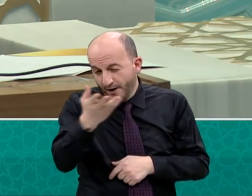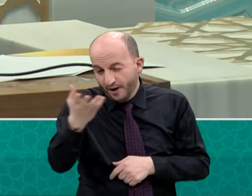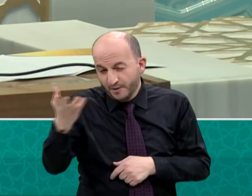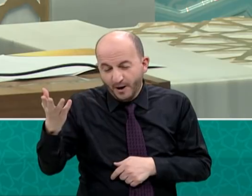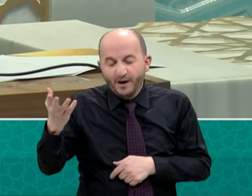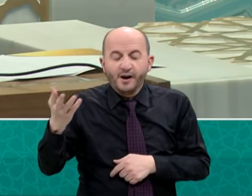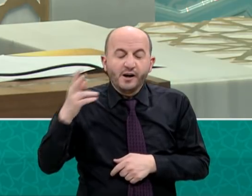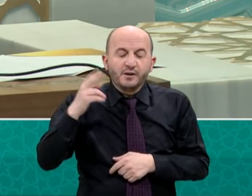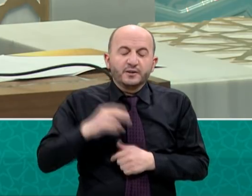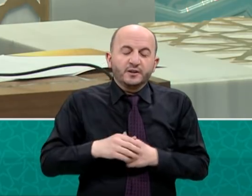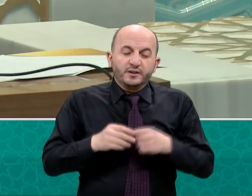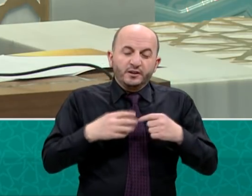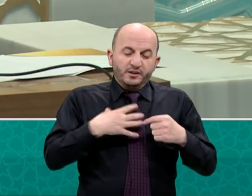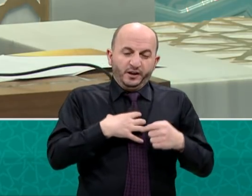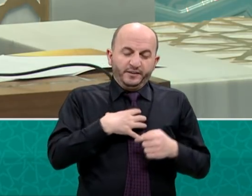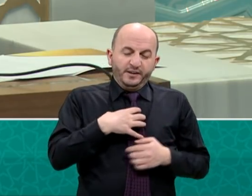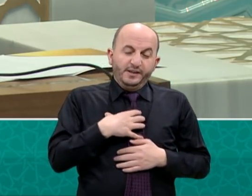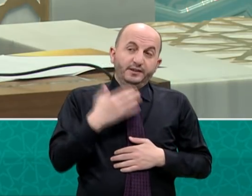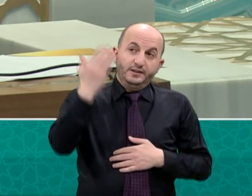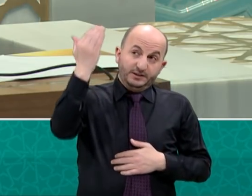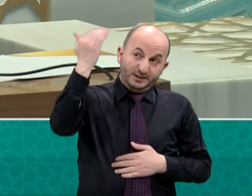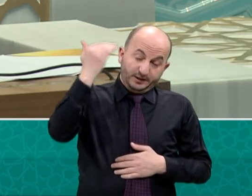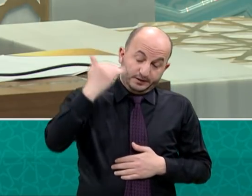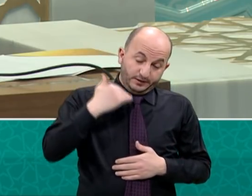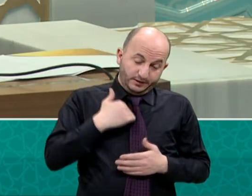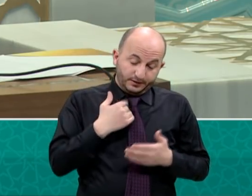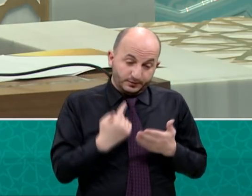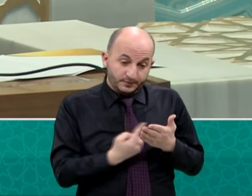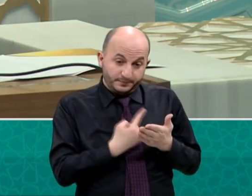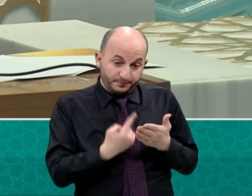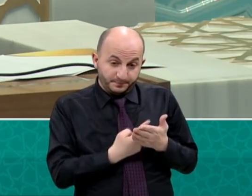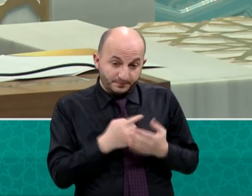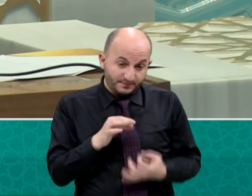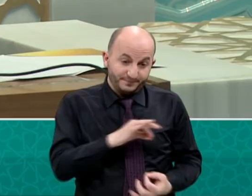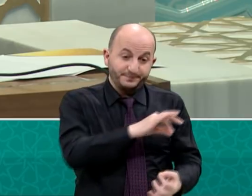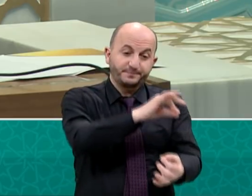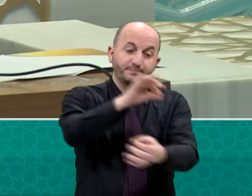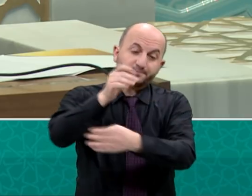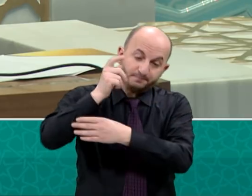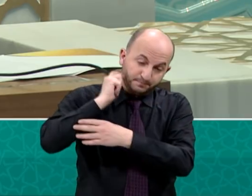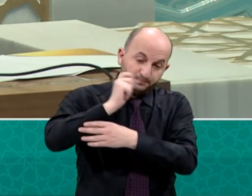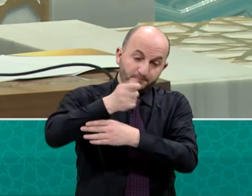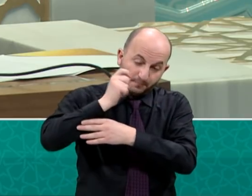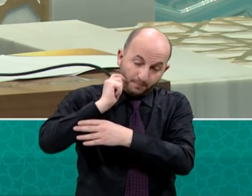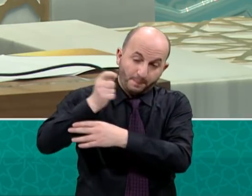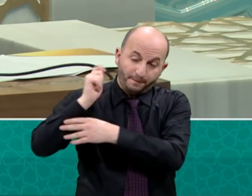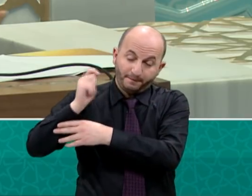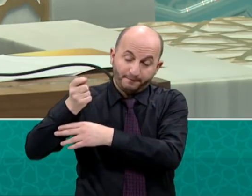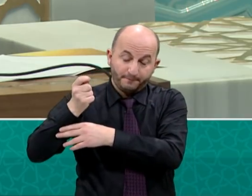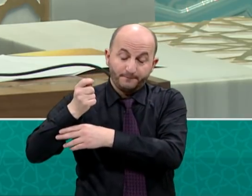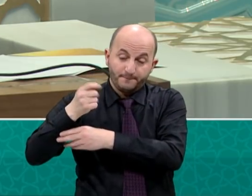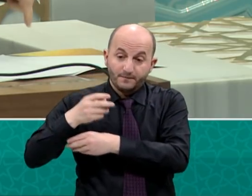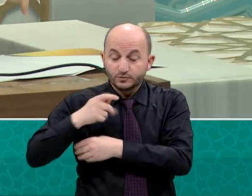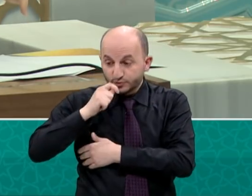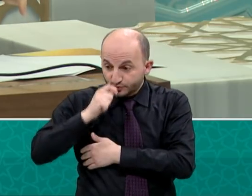peygamberlerimizin kendilerine gelen vahyi insanlara tebliğ etmekle ilgili